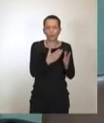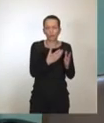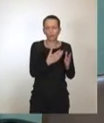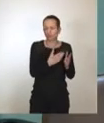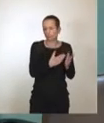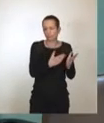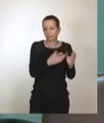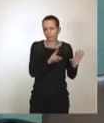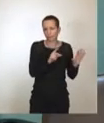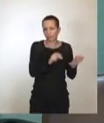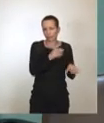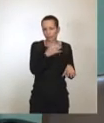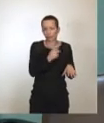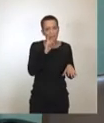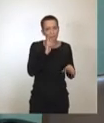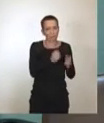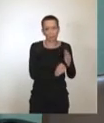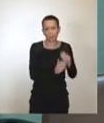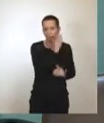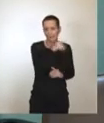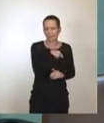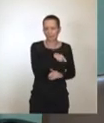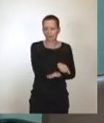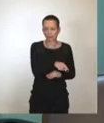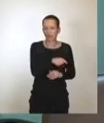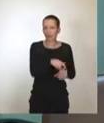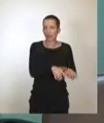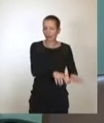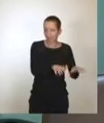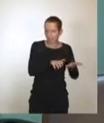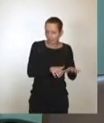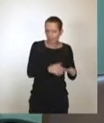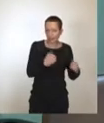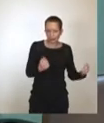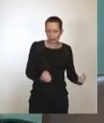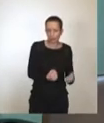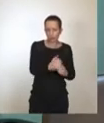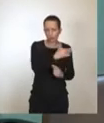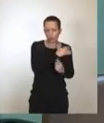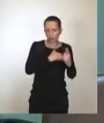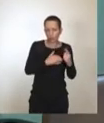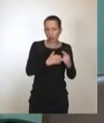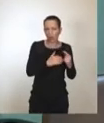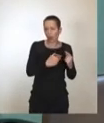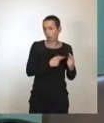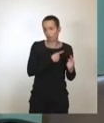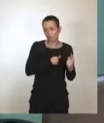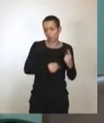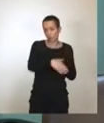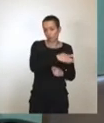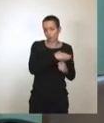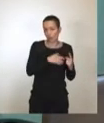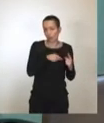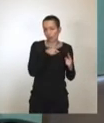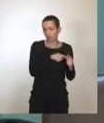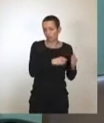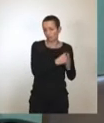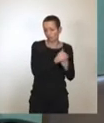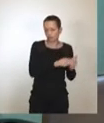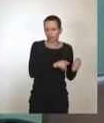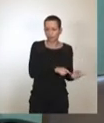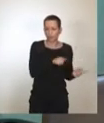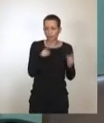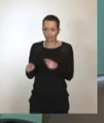supérieur à 80%. Il s'agit des filières administratives, animation, sociale et médico-sociale. À l'inverse, la